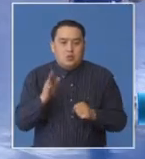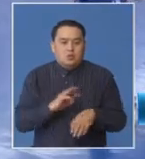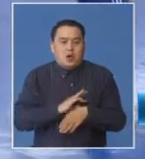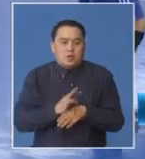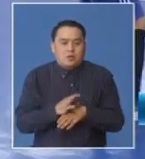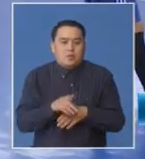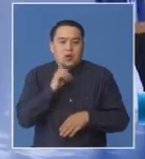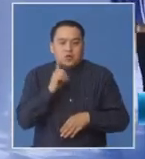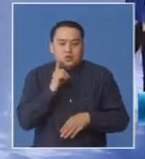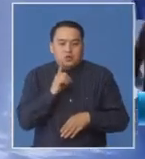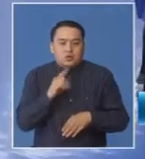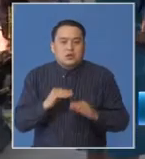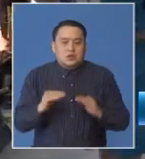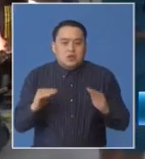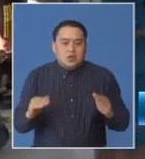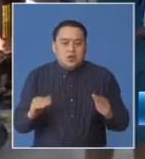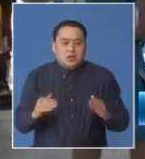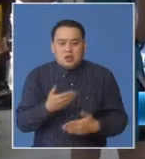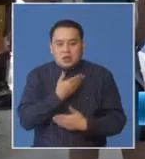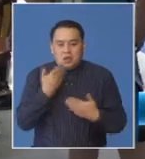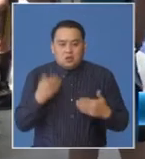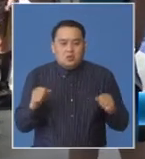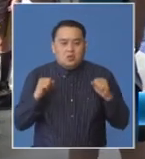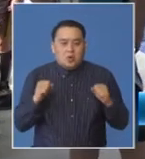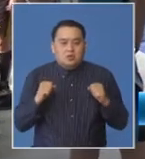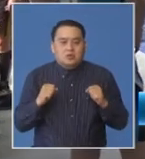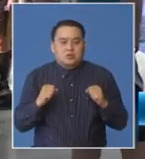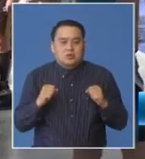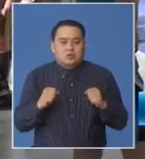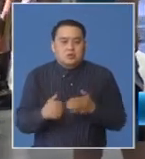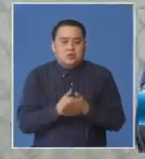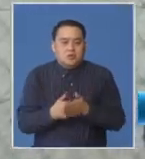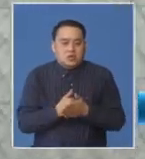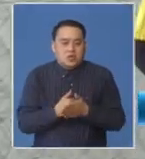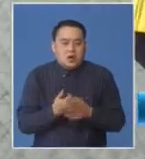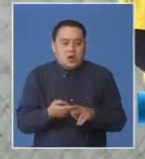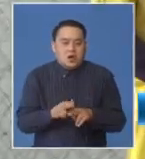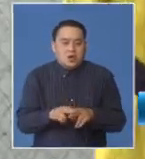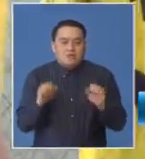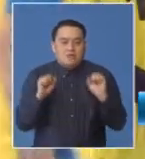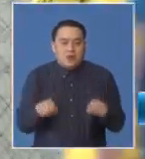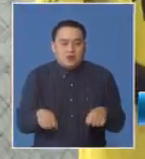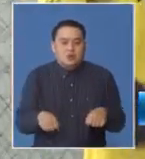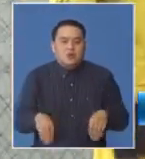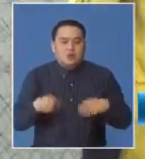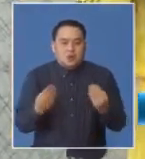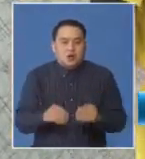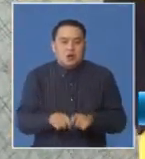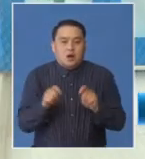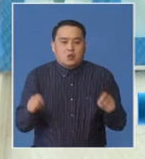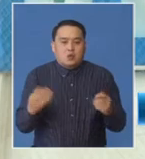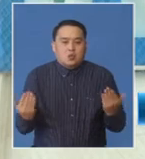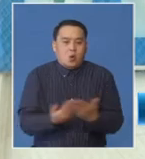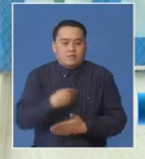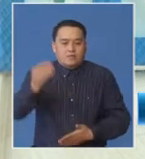охватывать подростков и детей, которые не имеют спортивных разрядов и достижений. Это также дает возможность раскрыться новым